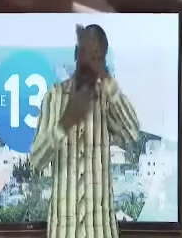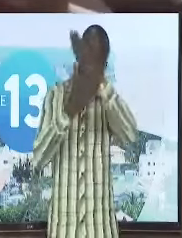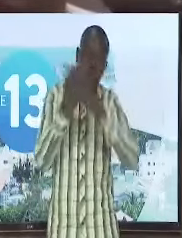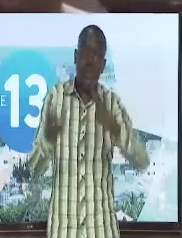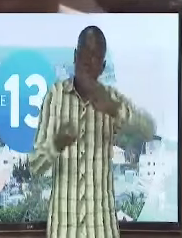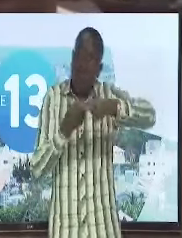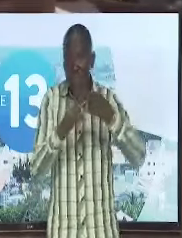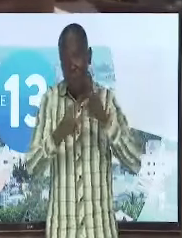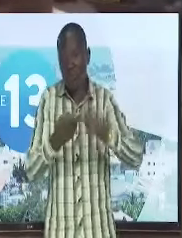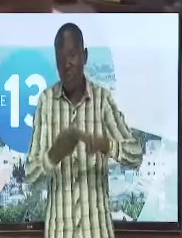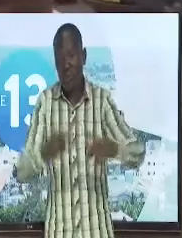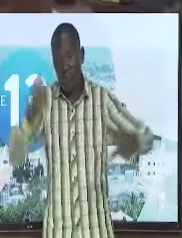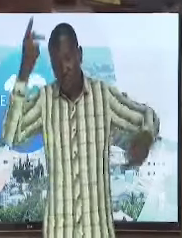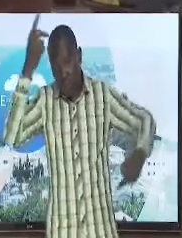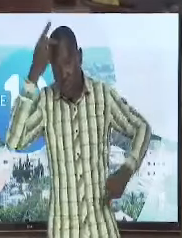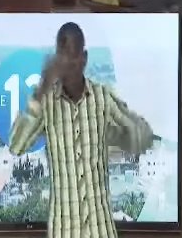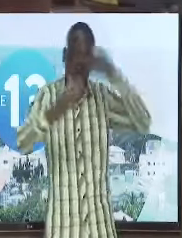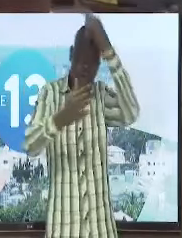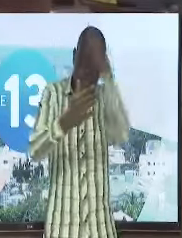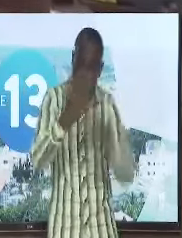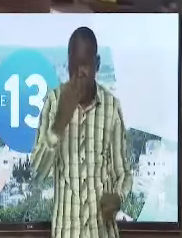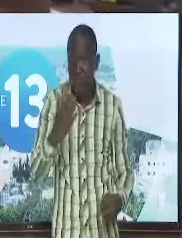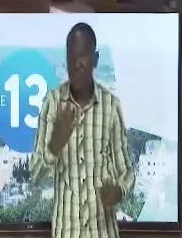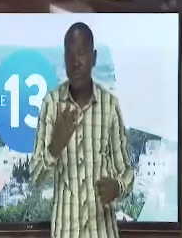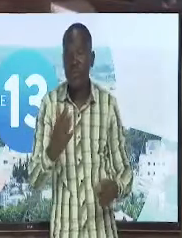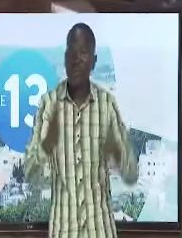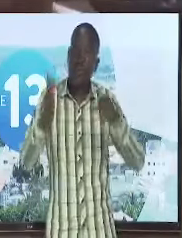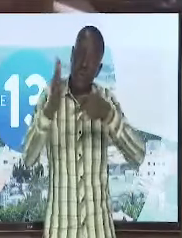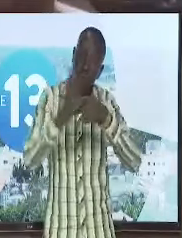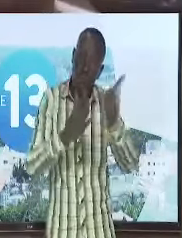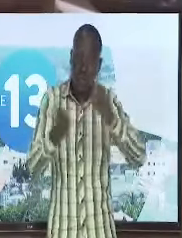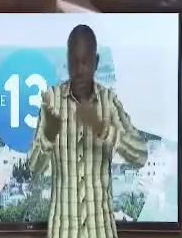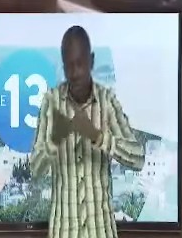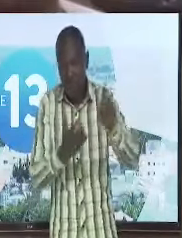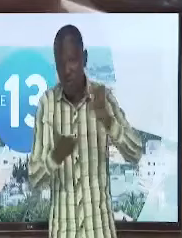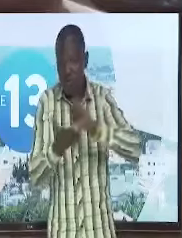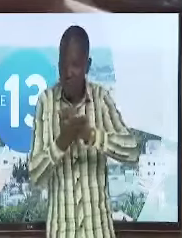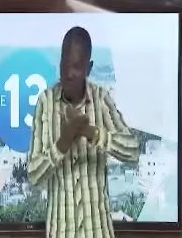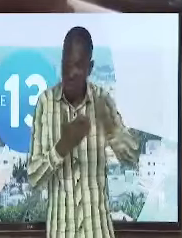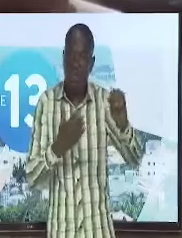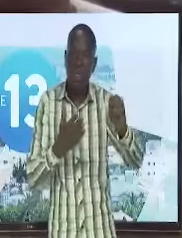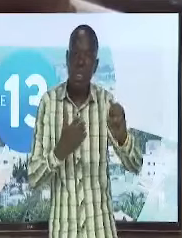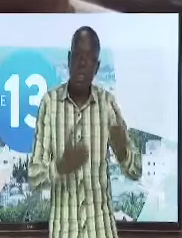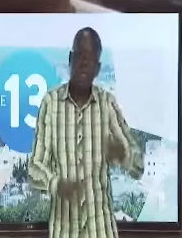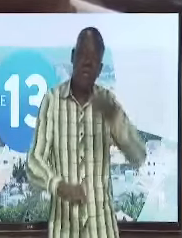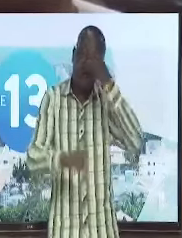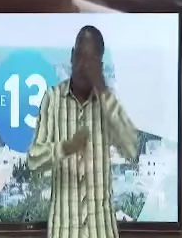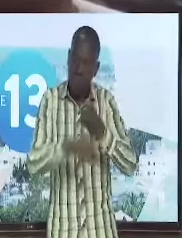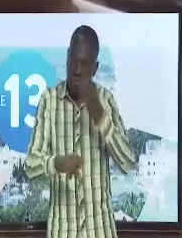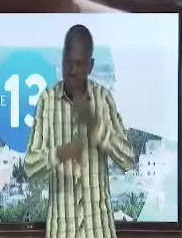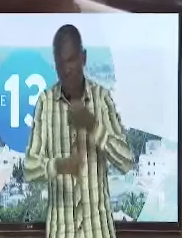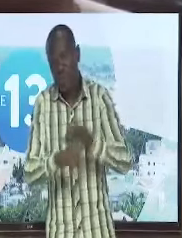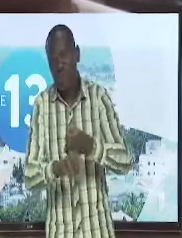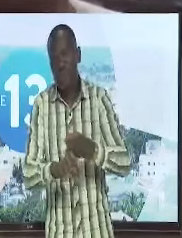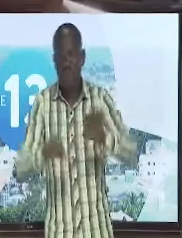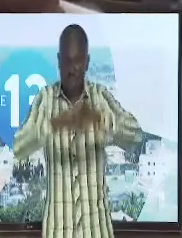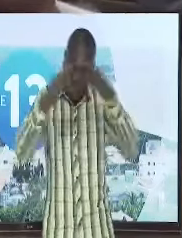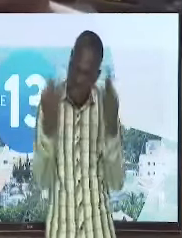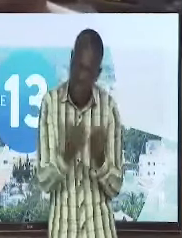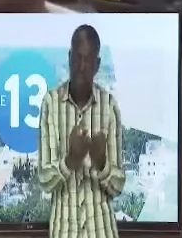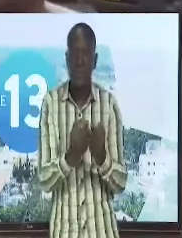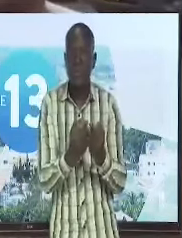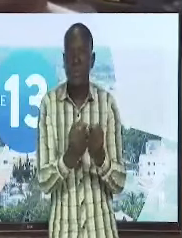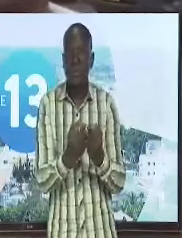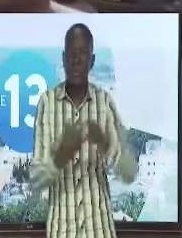de maladies pour lesquelles le paiement direct des soins bascule beaucoup de familles dans la pauvreté. Et comme le ministre